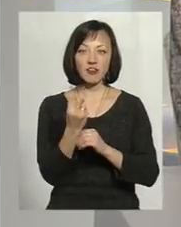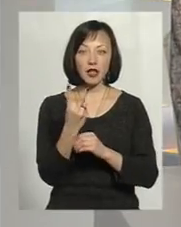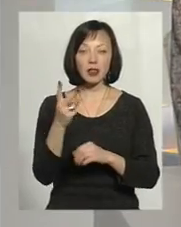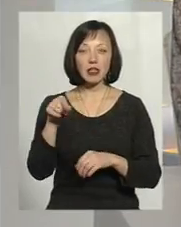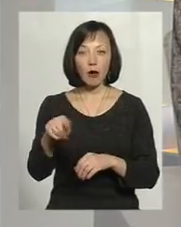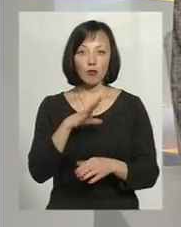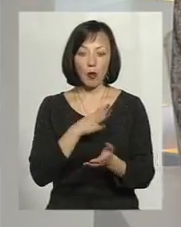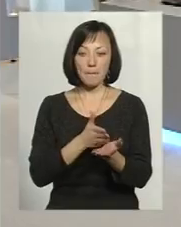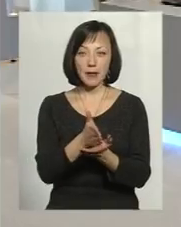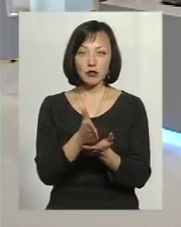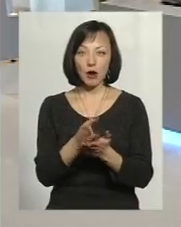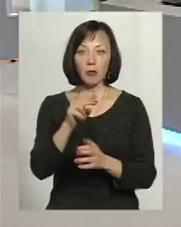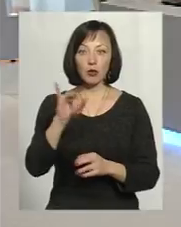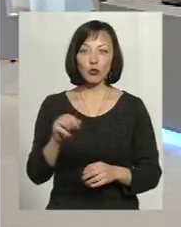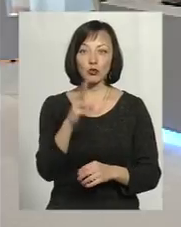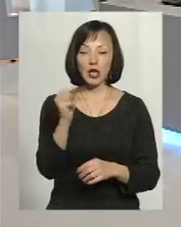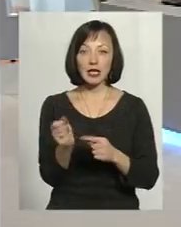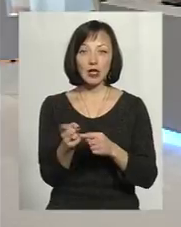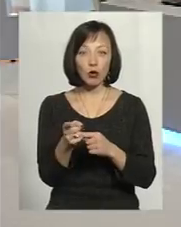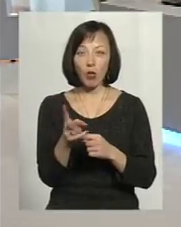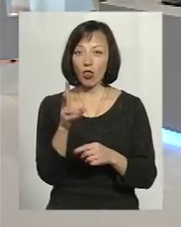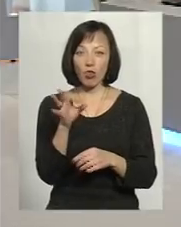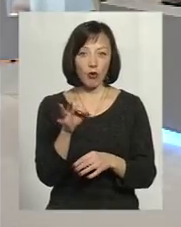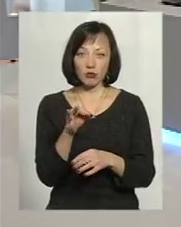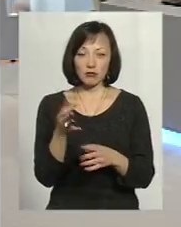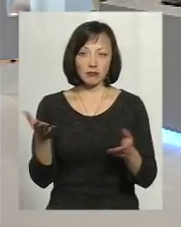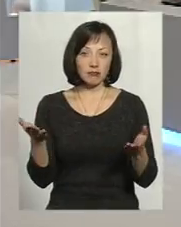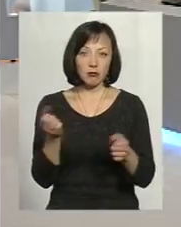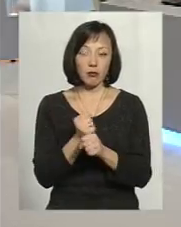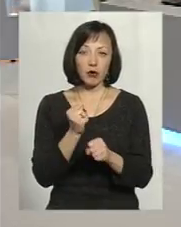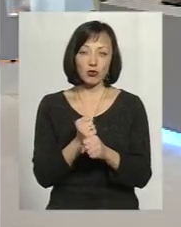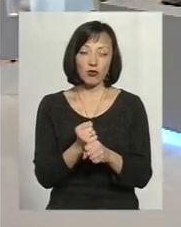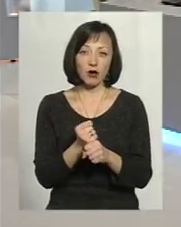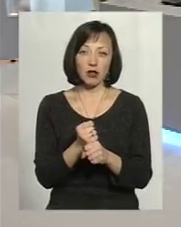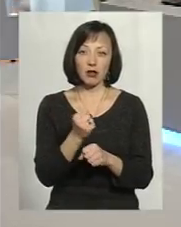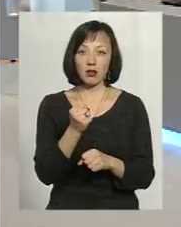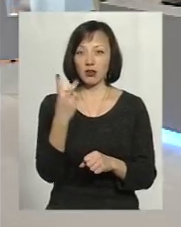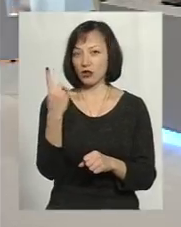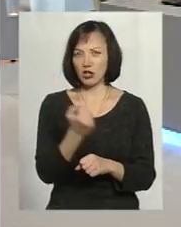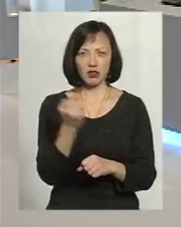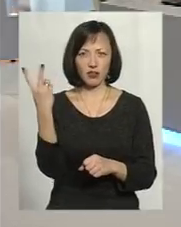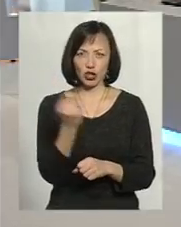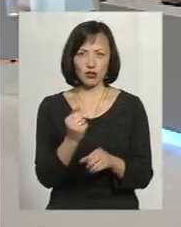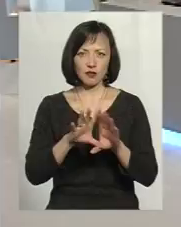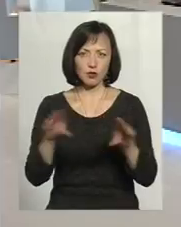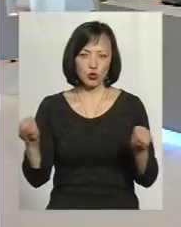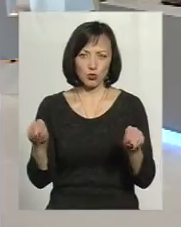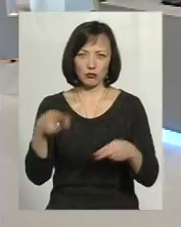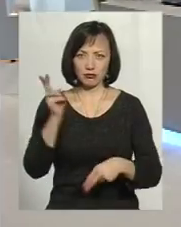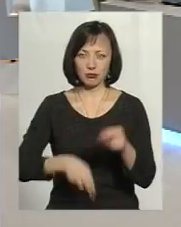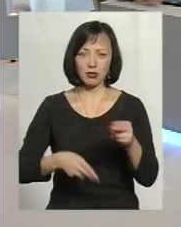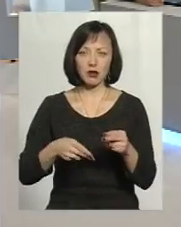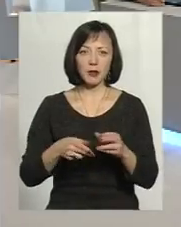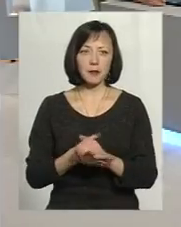там були і маршрути по Прибузькій, по Тернопільській, але вони профункціонували рівно 1-2 тижні, здається, інший 2 місяці, і